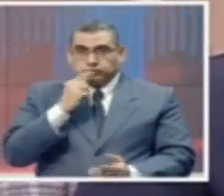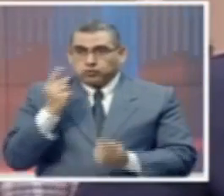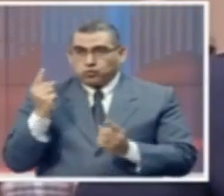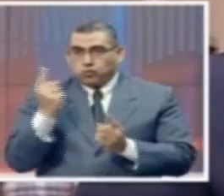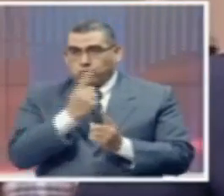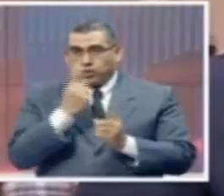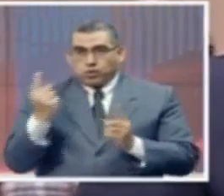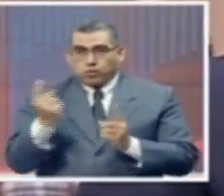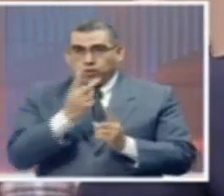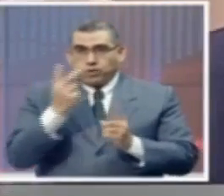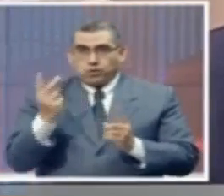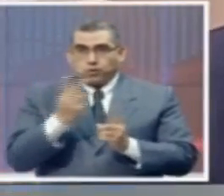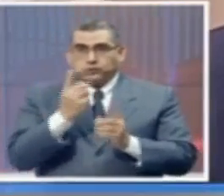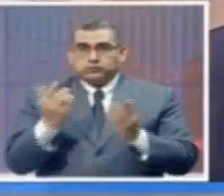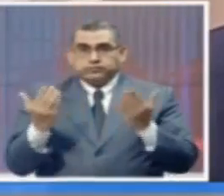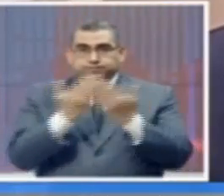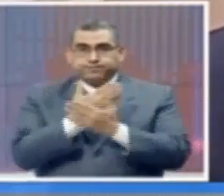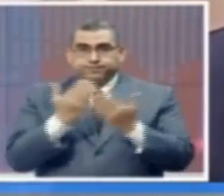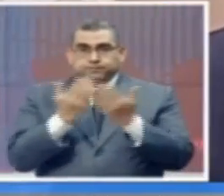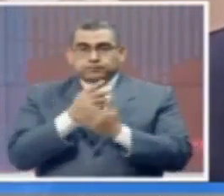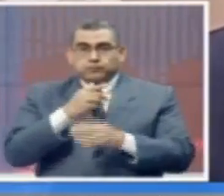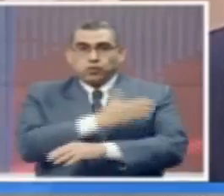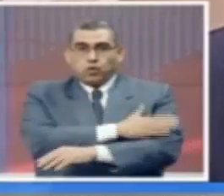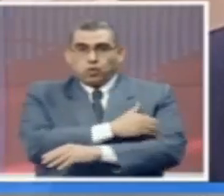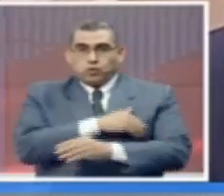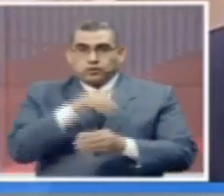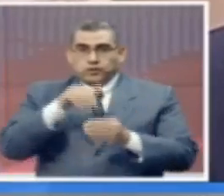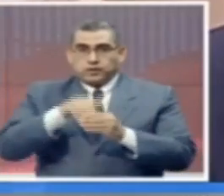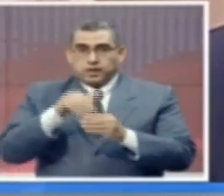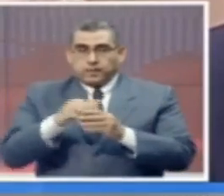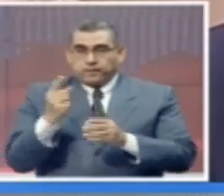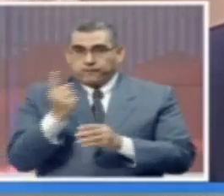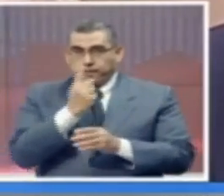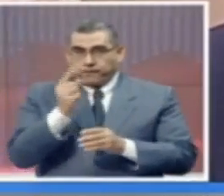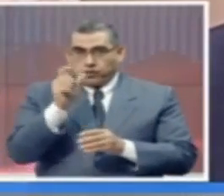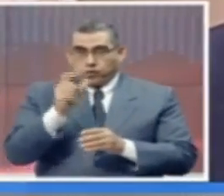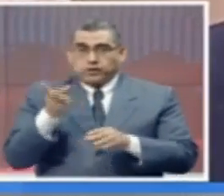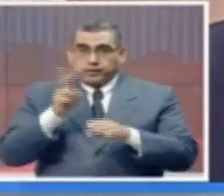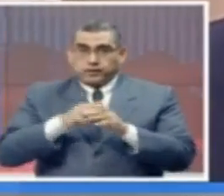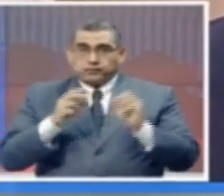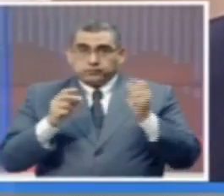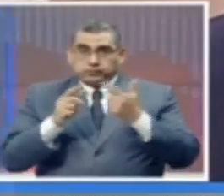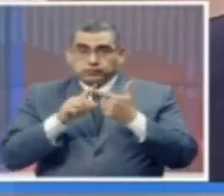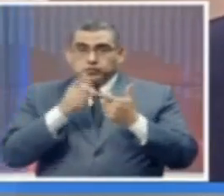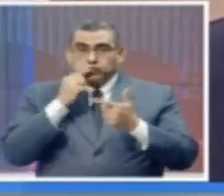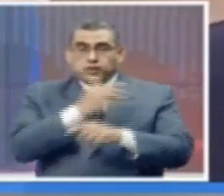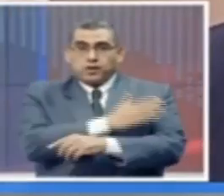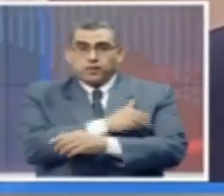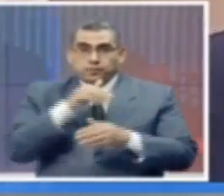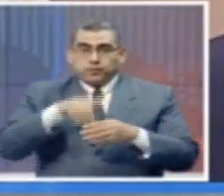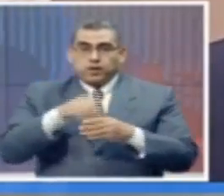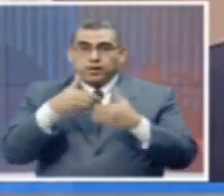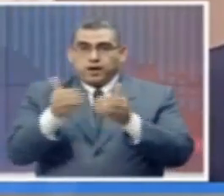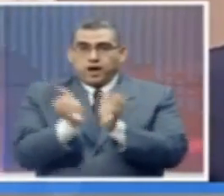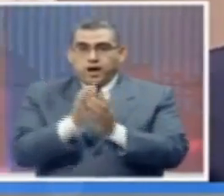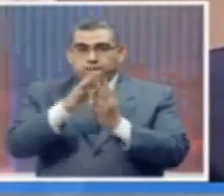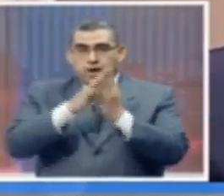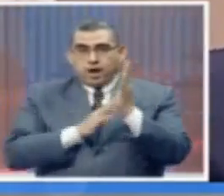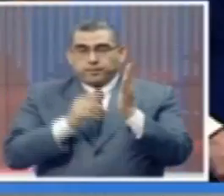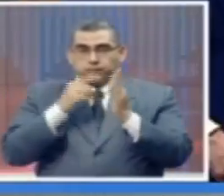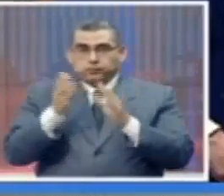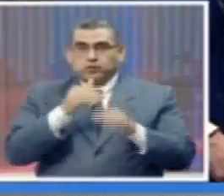بين السادة النواب المنتخبين بالنظام الفردي ثم السادة النواب المنتخبين بنظام القائمة